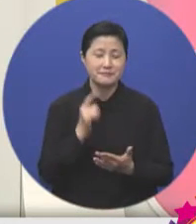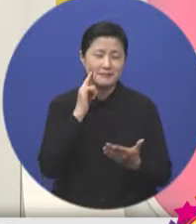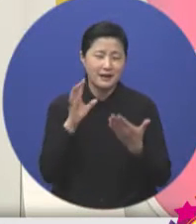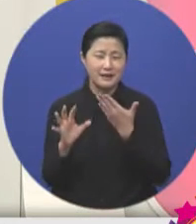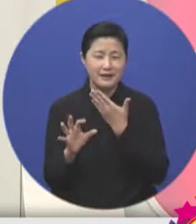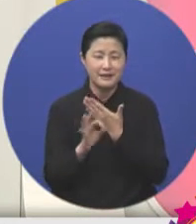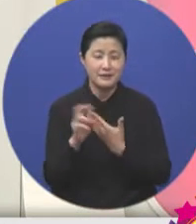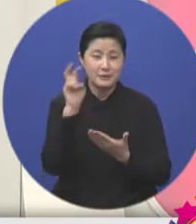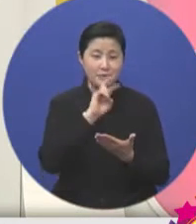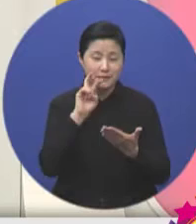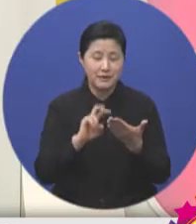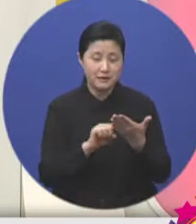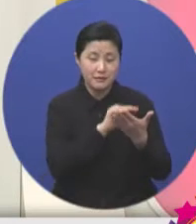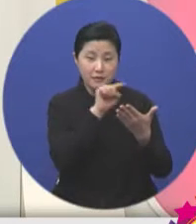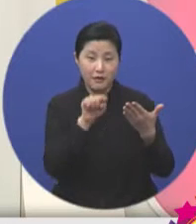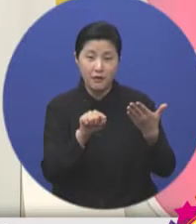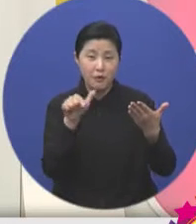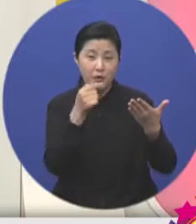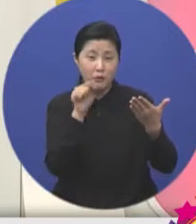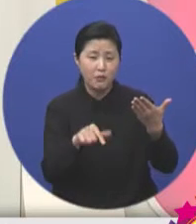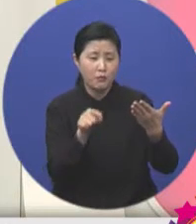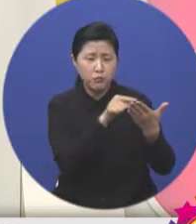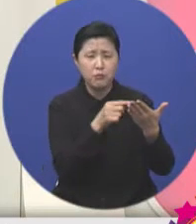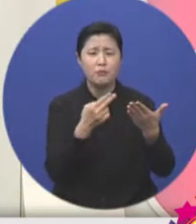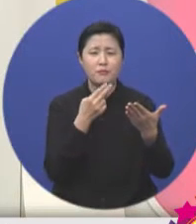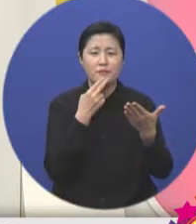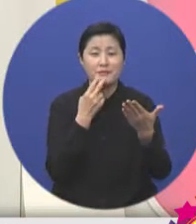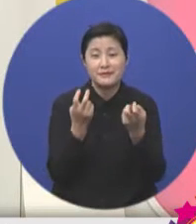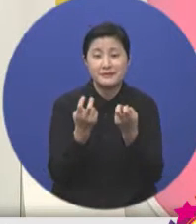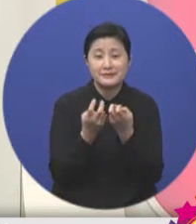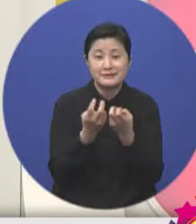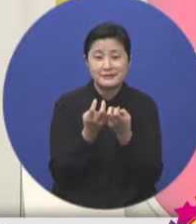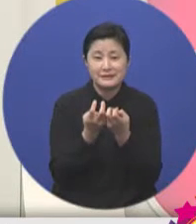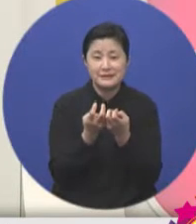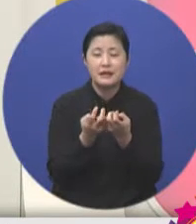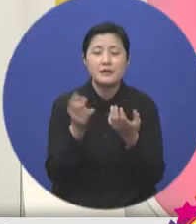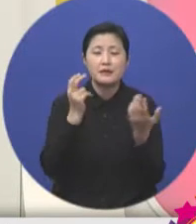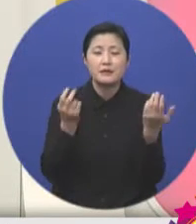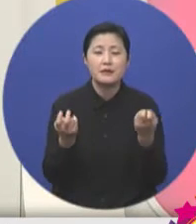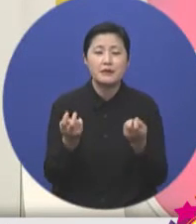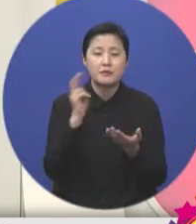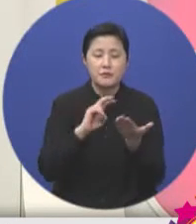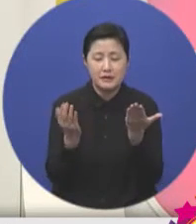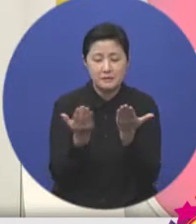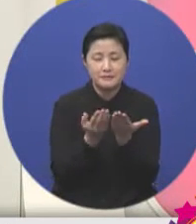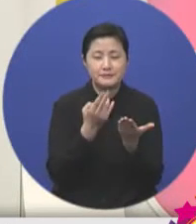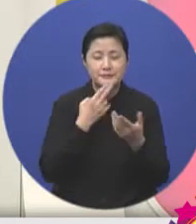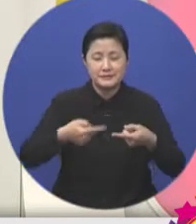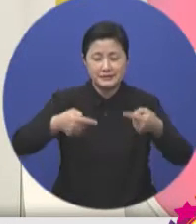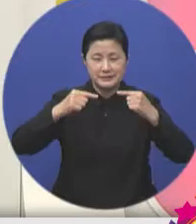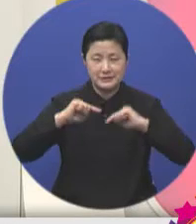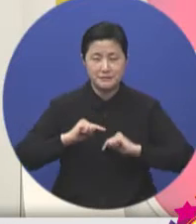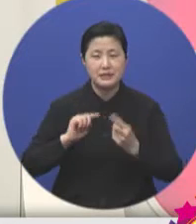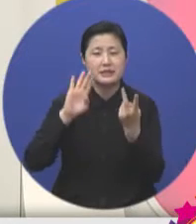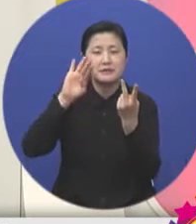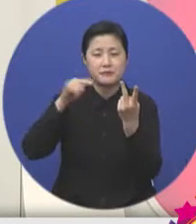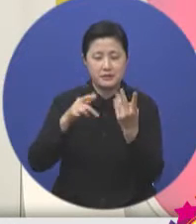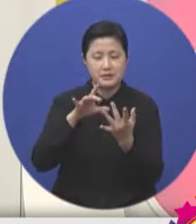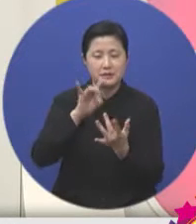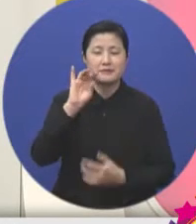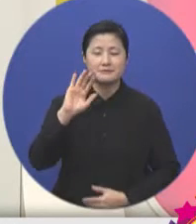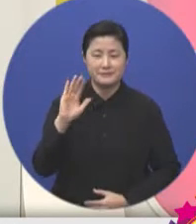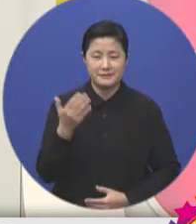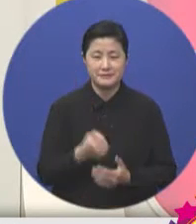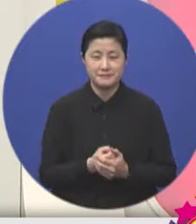만약 부르고 싶은 노래가 지정곡 중 또 없을 경우에는 무반주 참여 2번으로 또 참여해 주시면 되겠습니다.